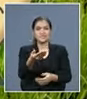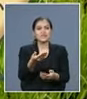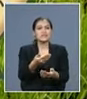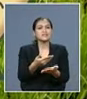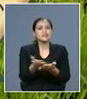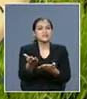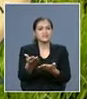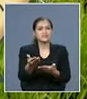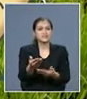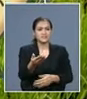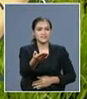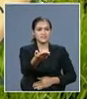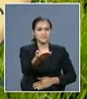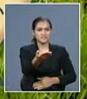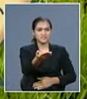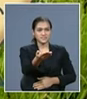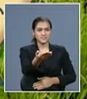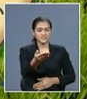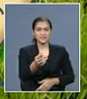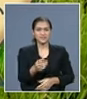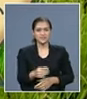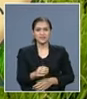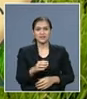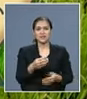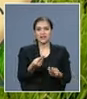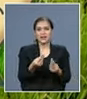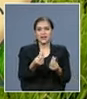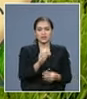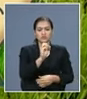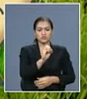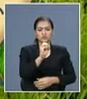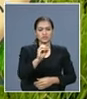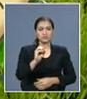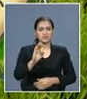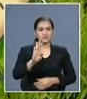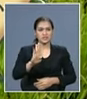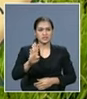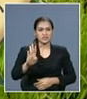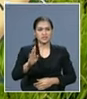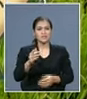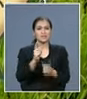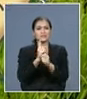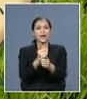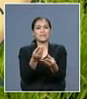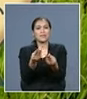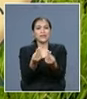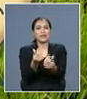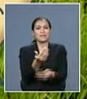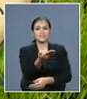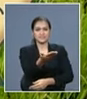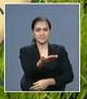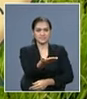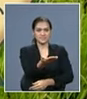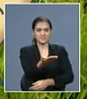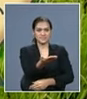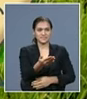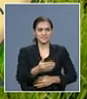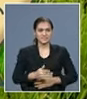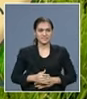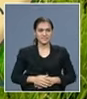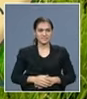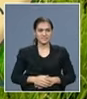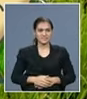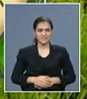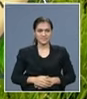ธกสจังหวัดบุรีรม044 690 255หรือสหกรณ์การเกษตรเพื่อการค้าลูกค้า